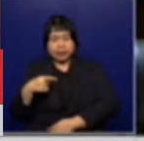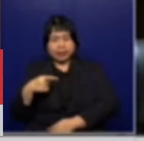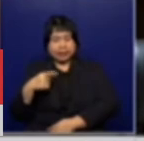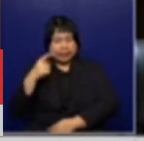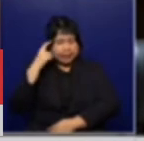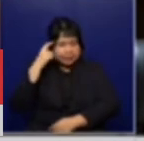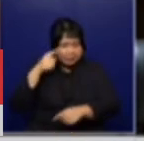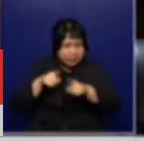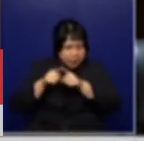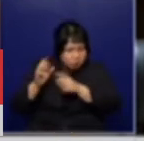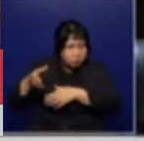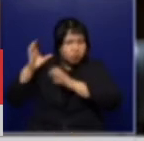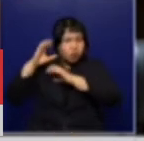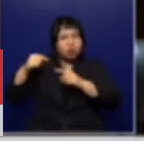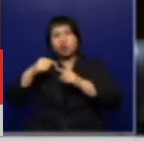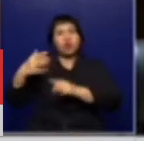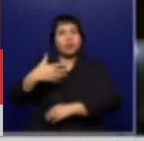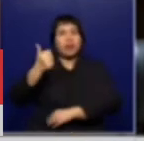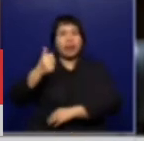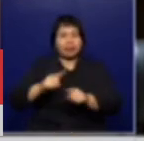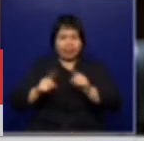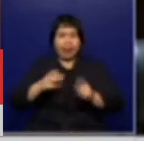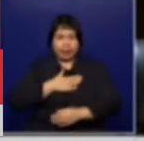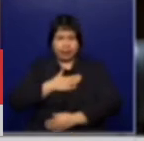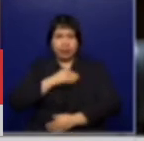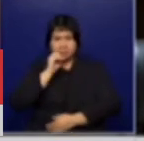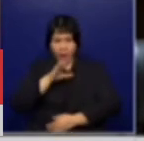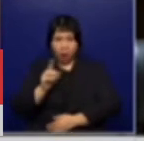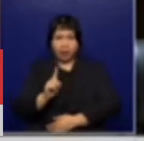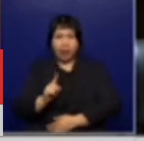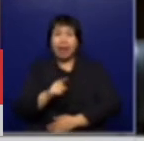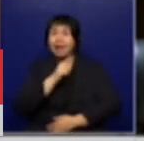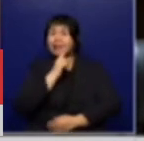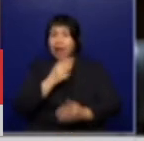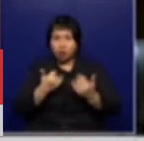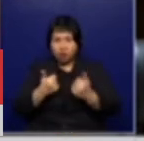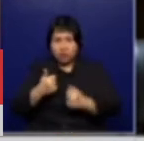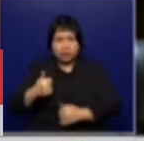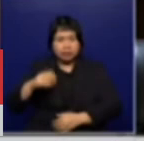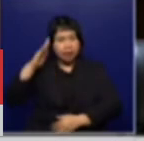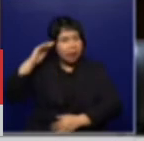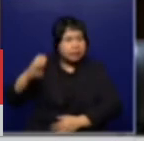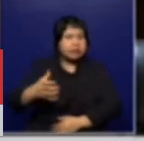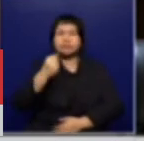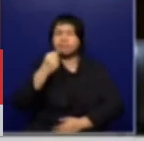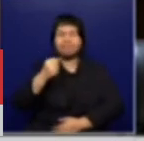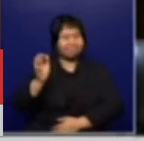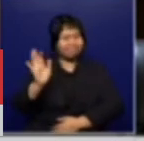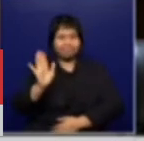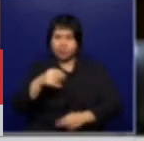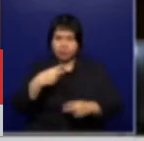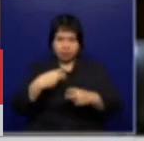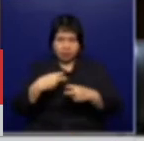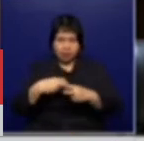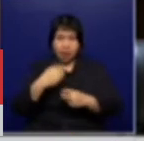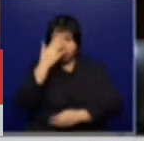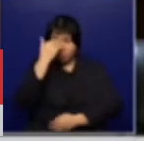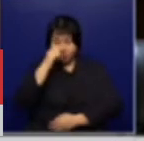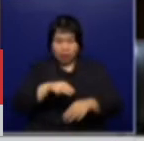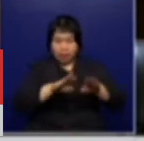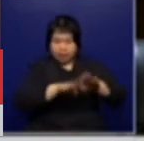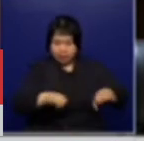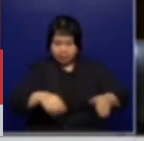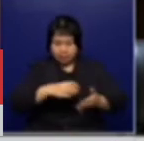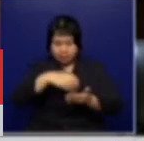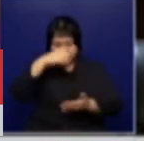ารแต่ดิฉันขอกราบเรียนค่ะว่าการทำรัฐประหารในครั้งนี้ไม่ได้ง่ายค่ะวันนี้นักเรียนนิสิตนักศึกษา